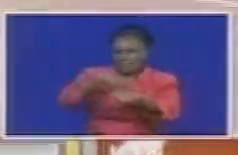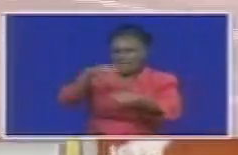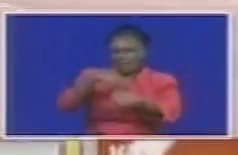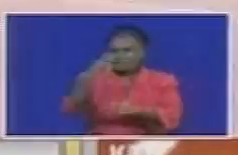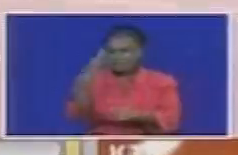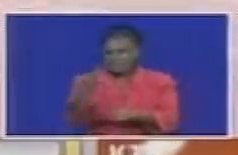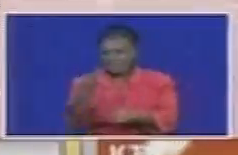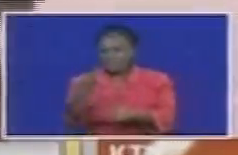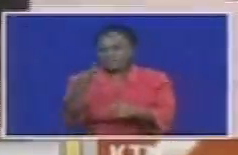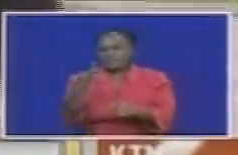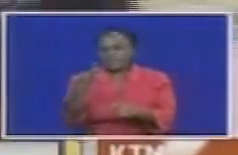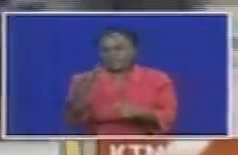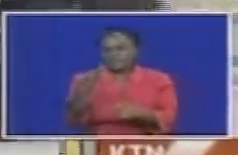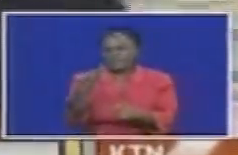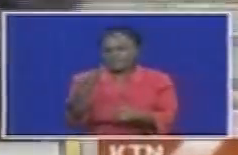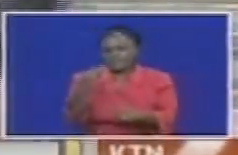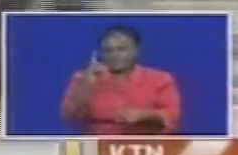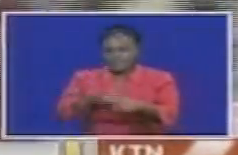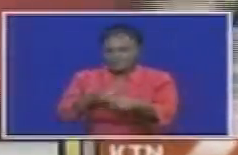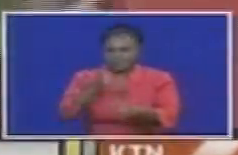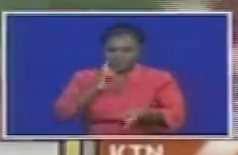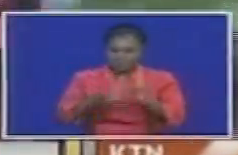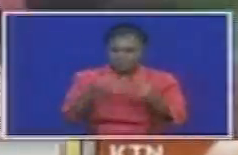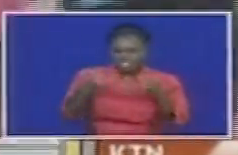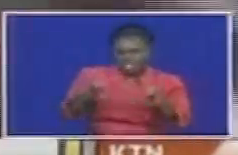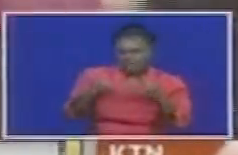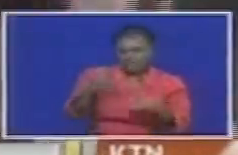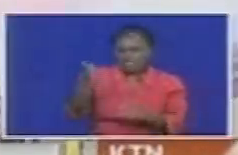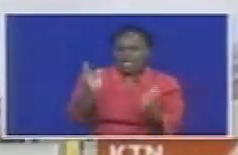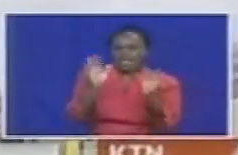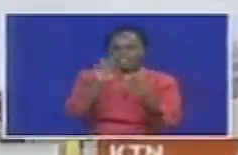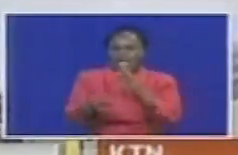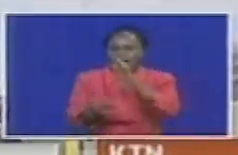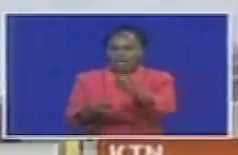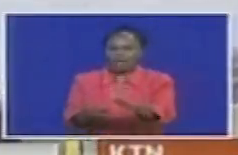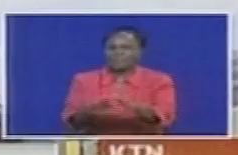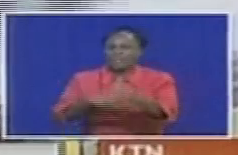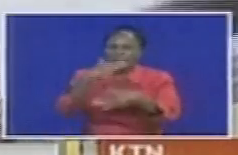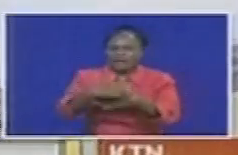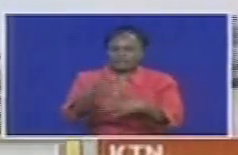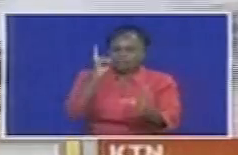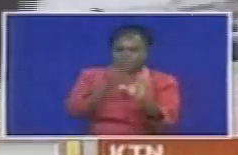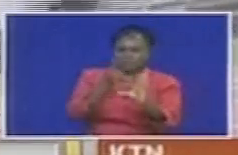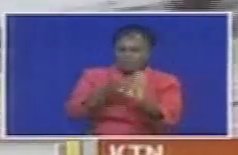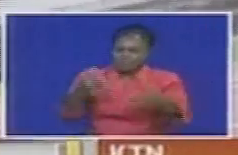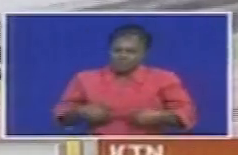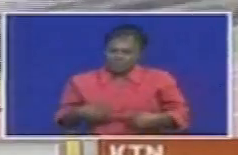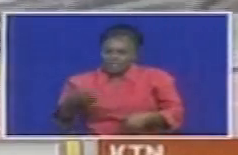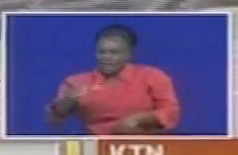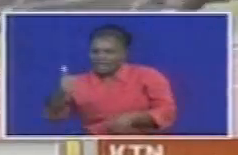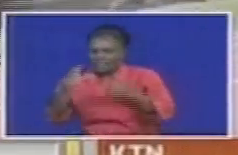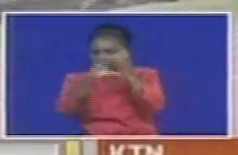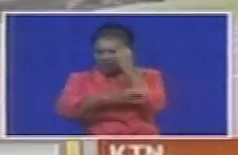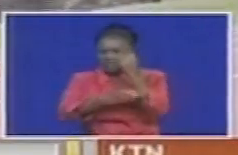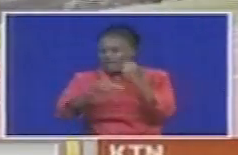sekunde 16.6 kwenye mbio za majaribio katika uwanja wa Nyayo. Baada ya kushiriki mashindano ya chipukizi nchini Ukraine, Patrick